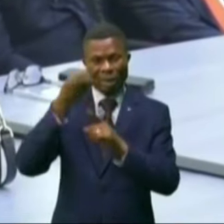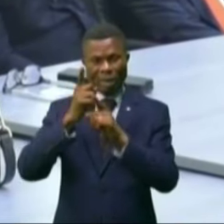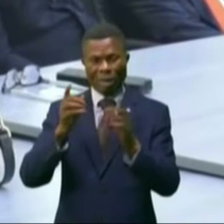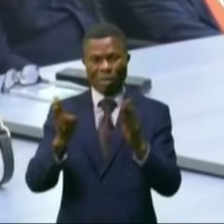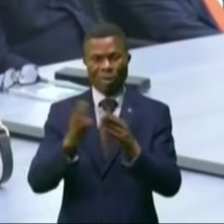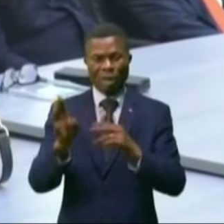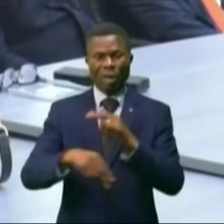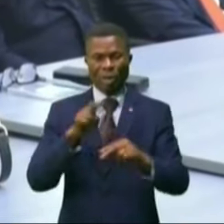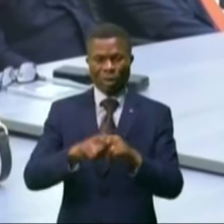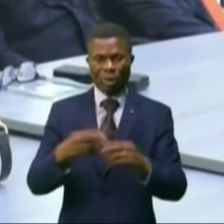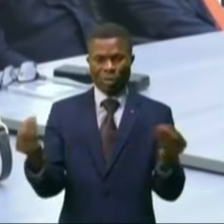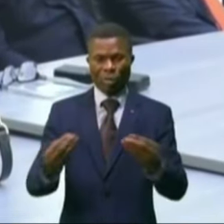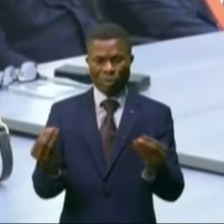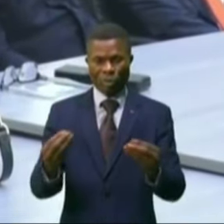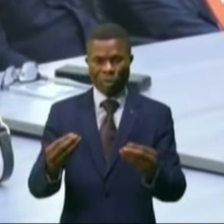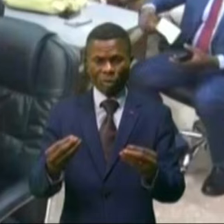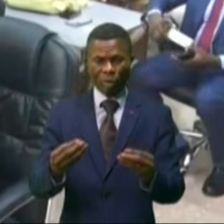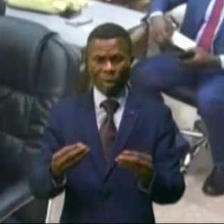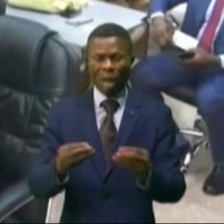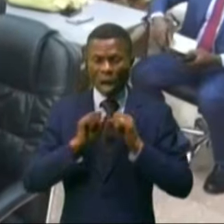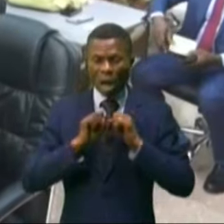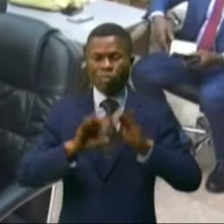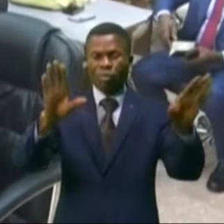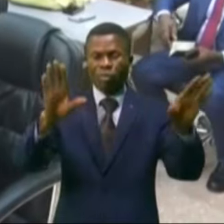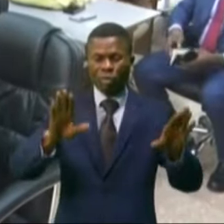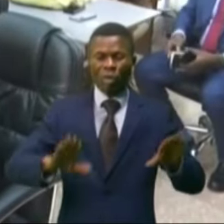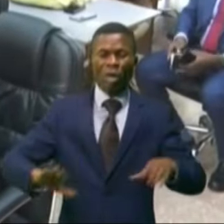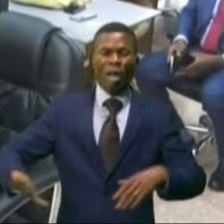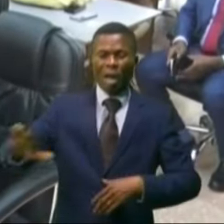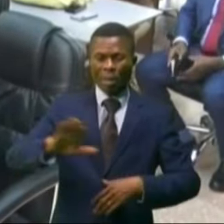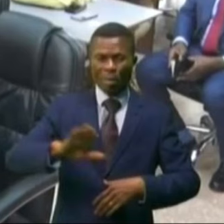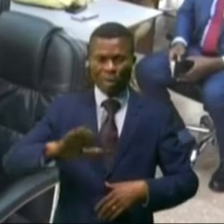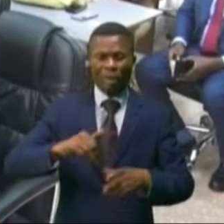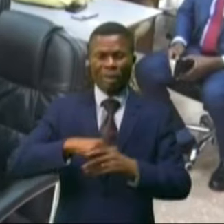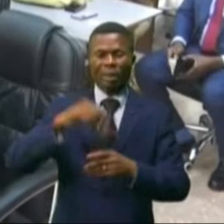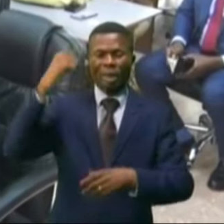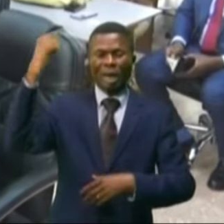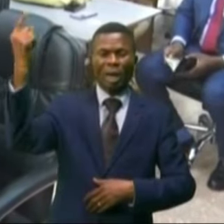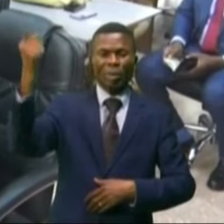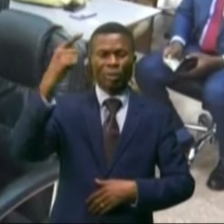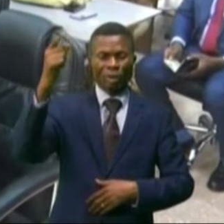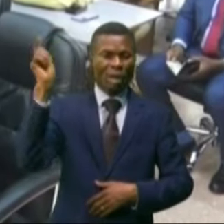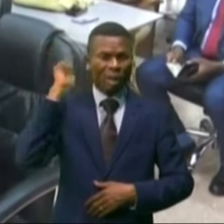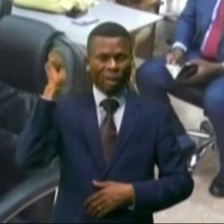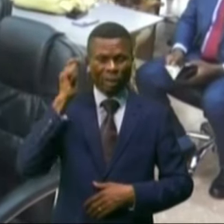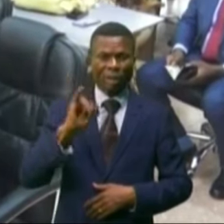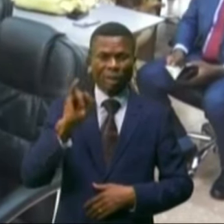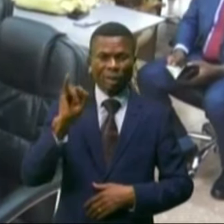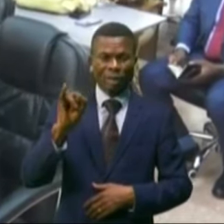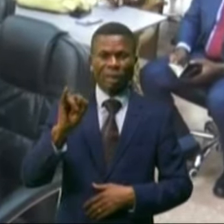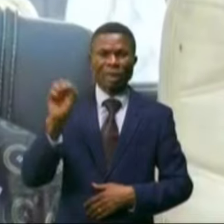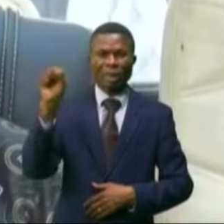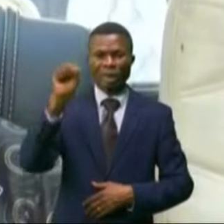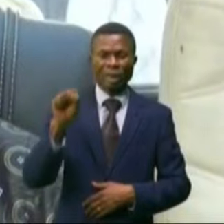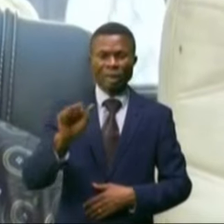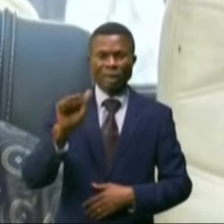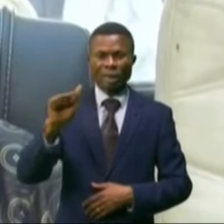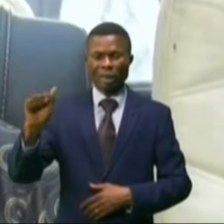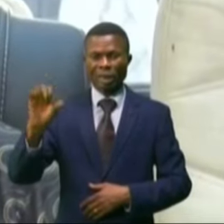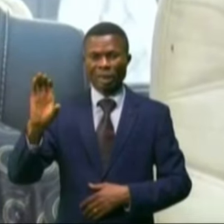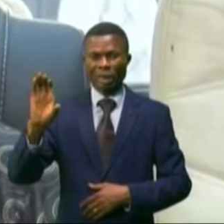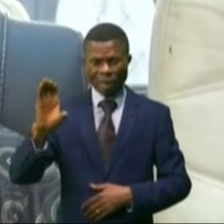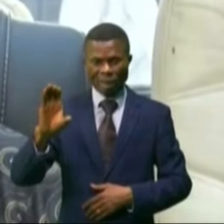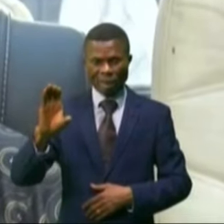nationale afin de faire entendre la voix de la RDC à travers le monde. Le professeur Isaac Jean-Claude Tshilombay a en